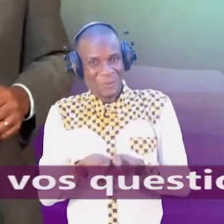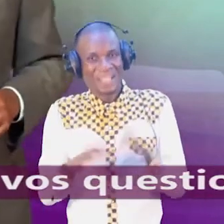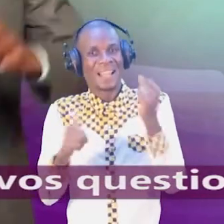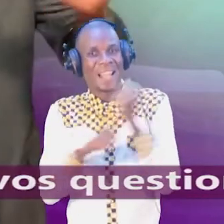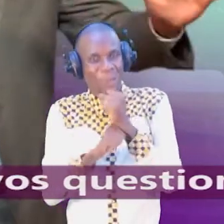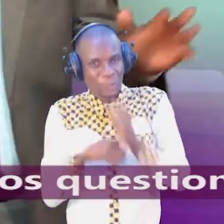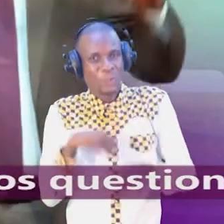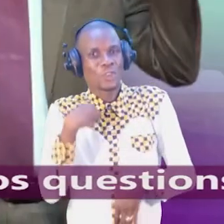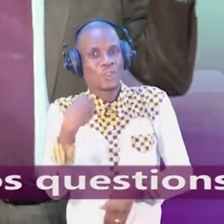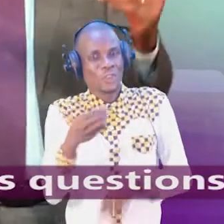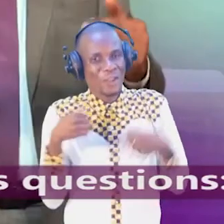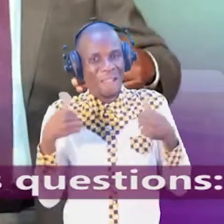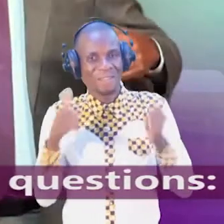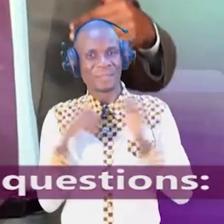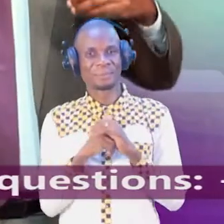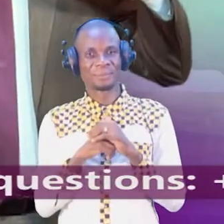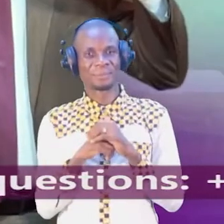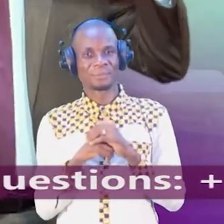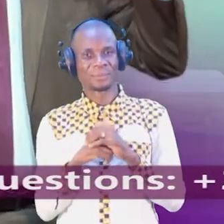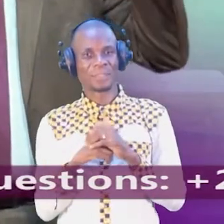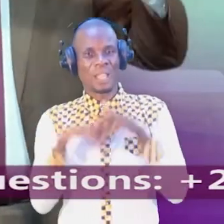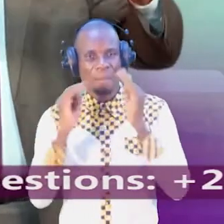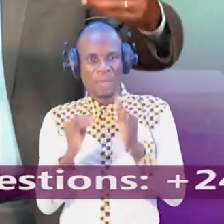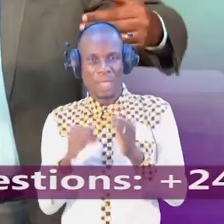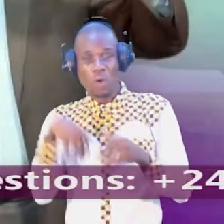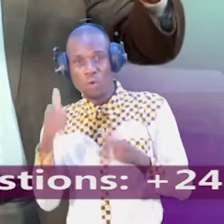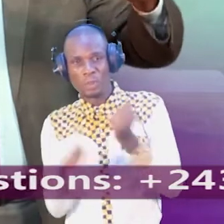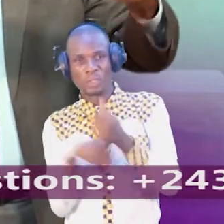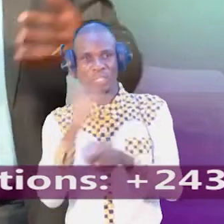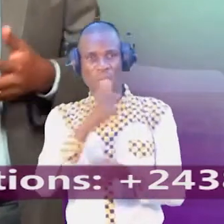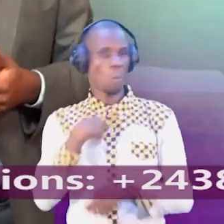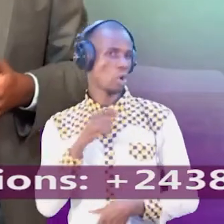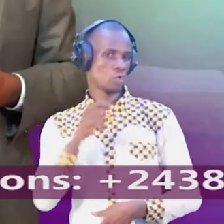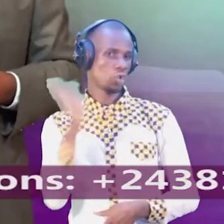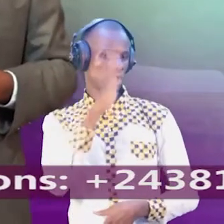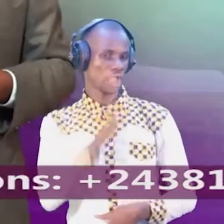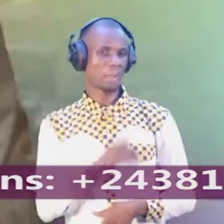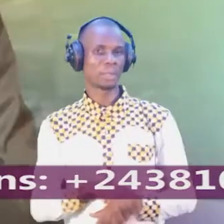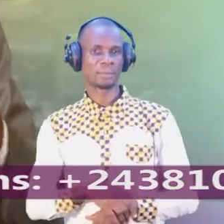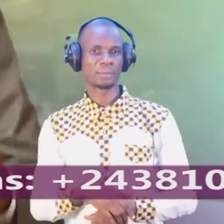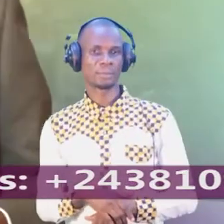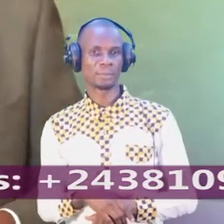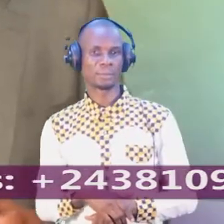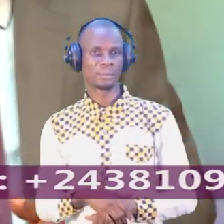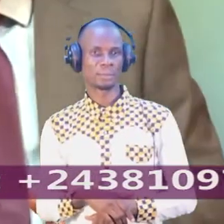yango ezali kozongisa biso na makanisi ete nzambe azali nkolo mpe mopesi na bomoi